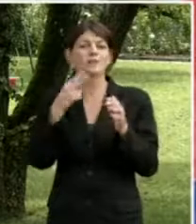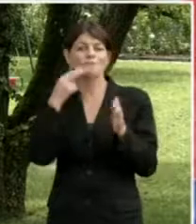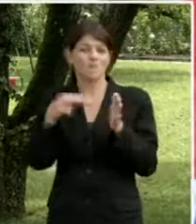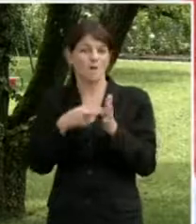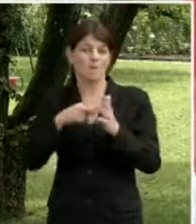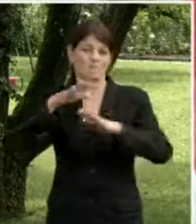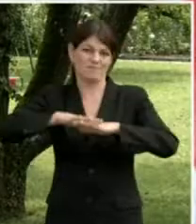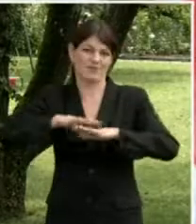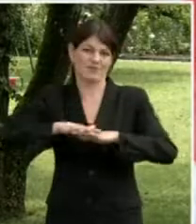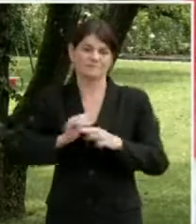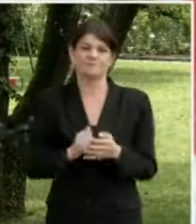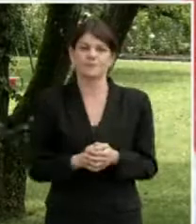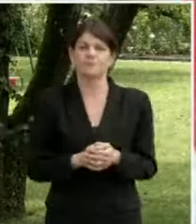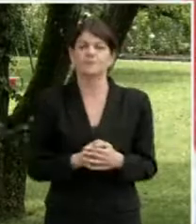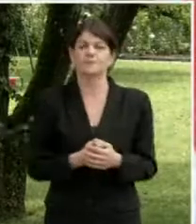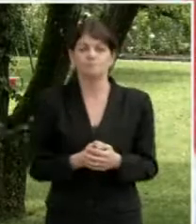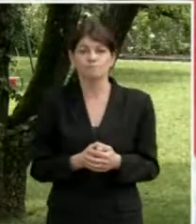Stromnetzes.